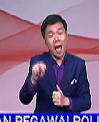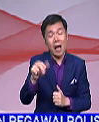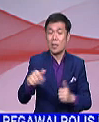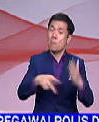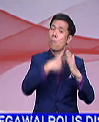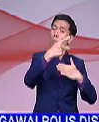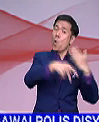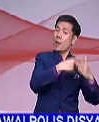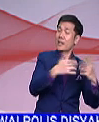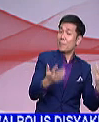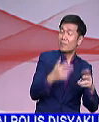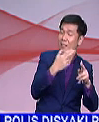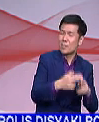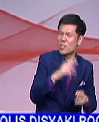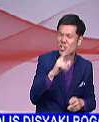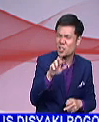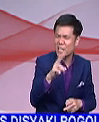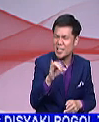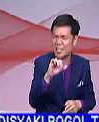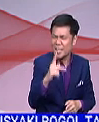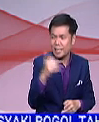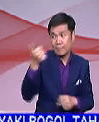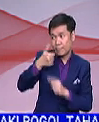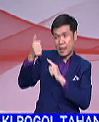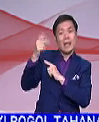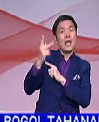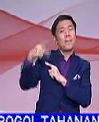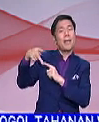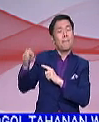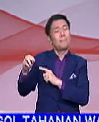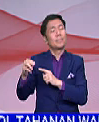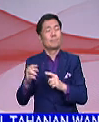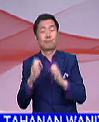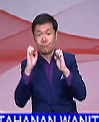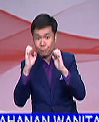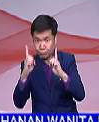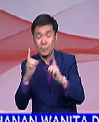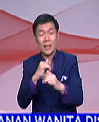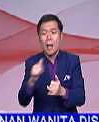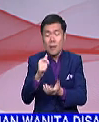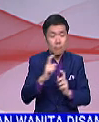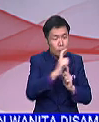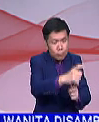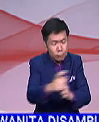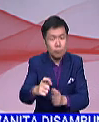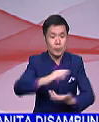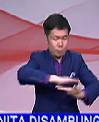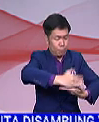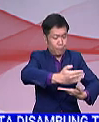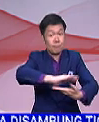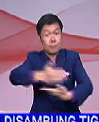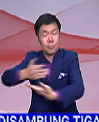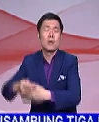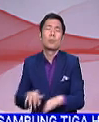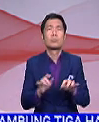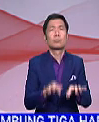Pendidikan Malaysia KPM. Bantuan komputer tersebut bertujuan memudahkan pelajar-pelajar di negeri ini melaksanakan tugasan pembelajaran